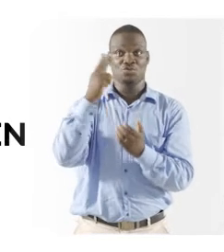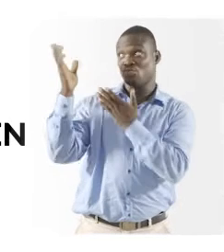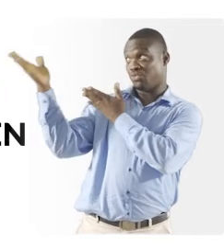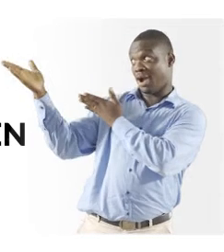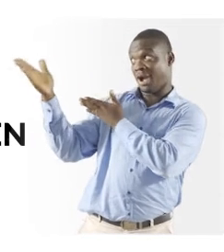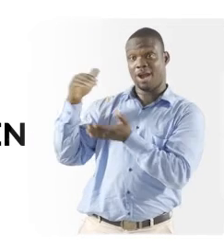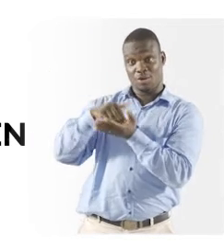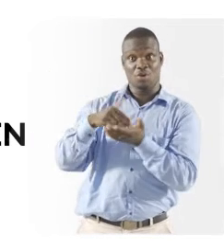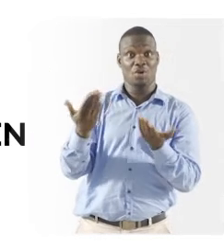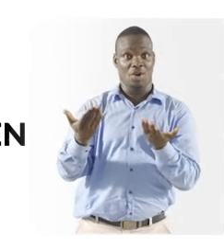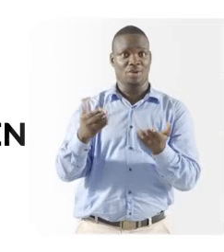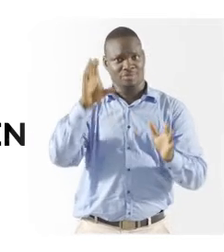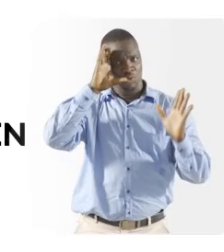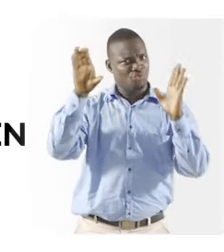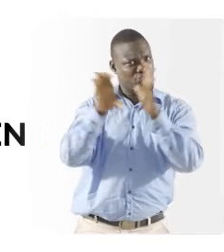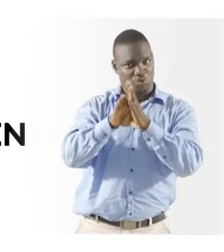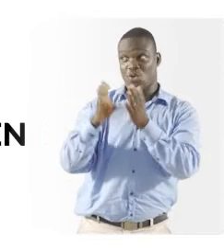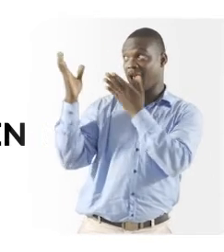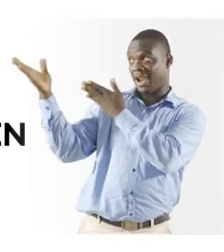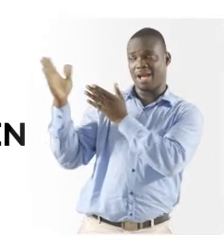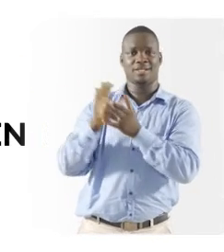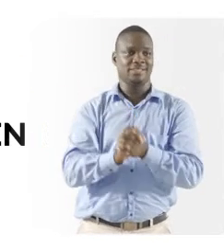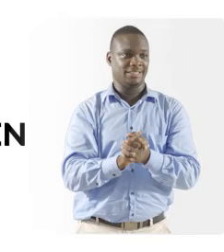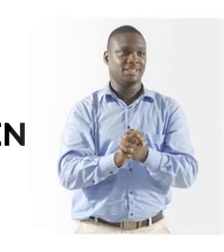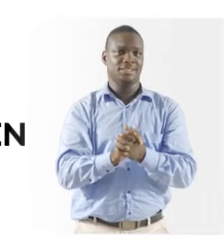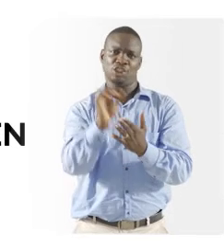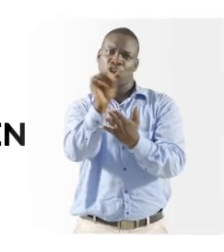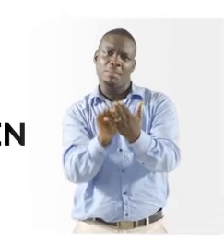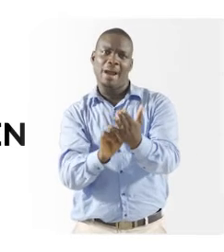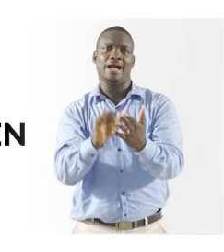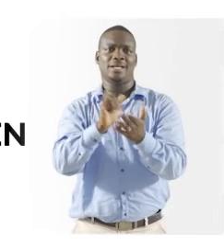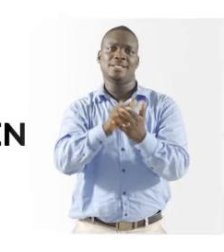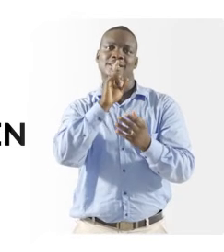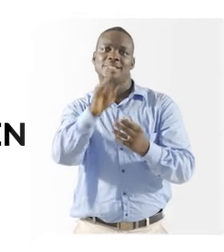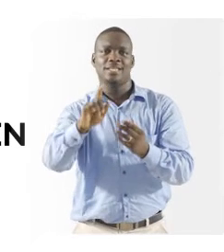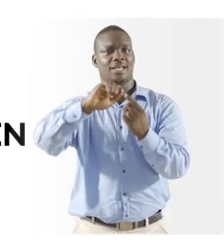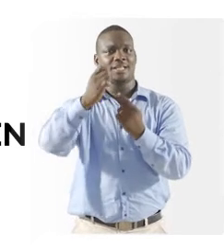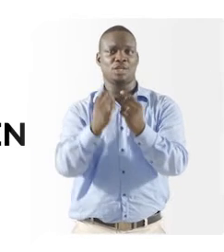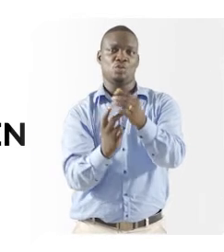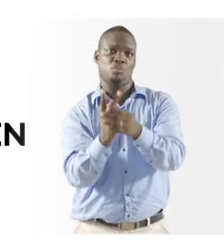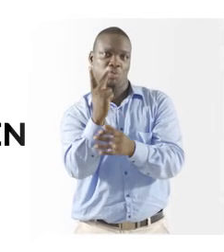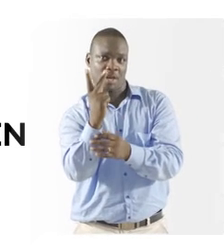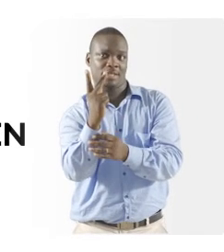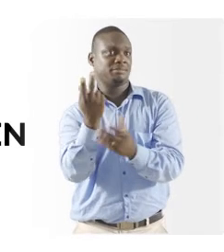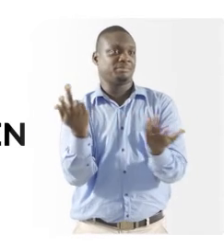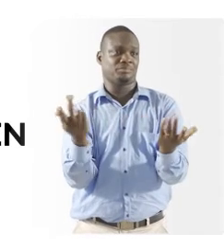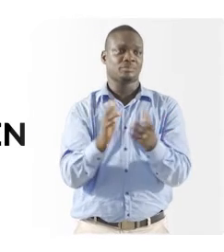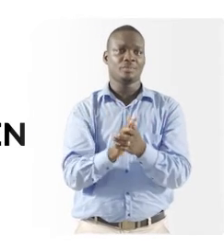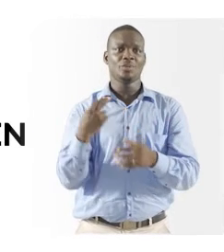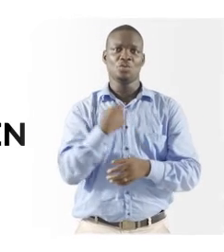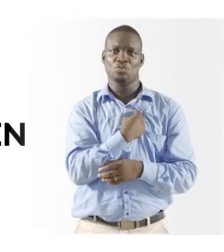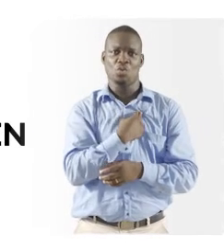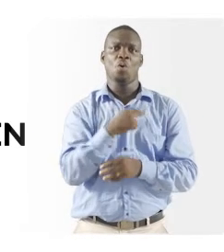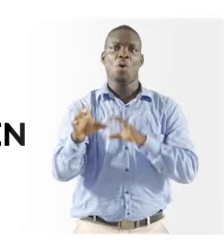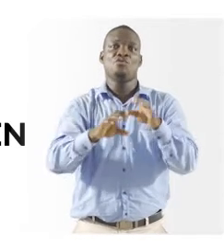le résultat au tableau. On voit des grains de pollen. Alors, regardez bien. Alors, qu'allons-nous faire de